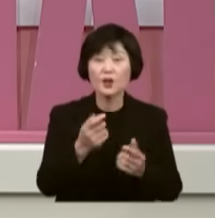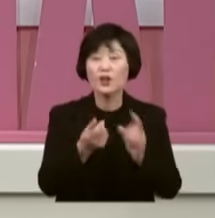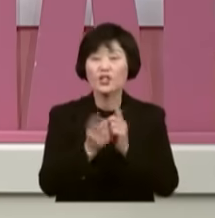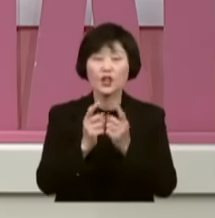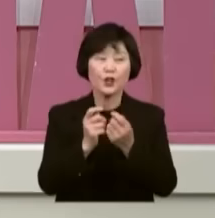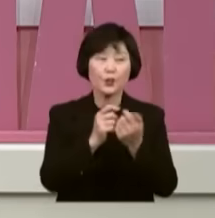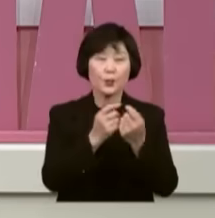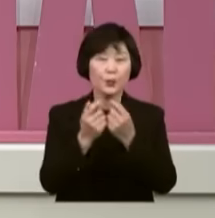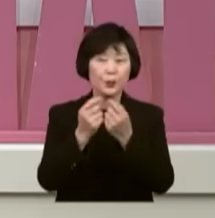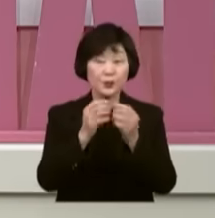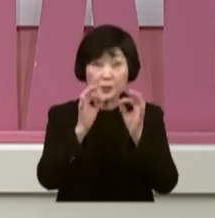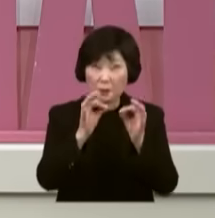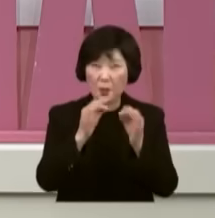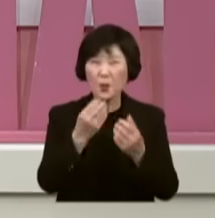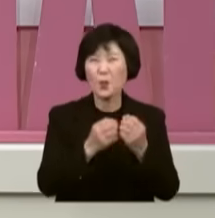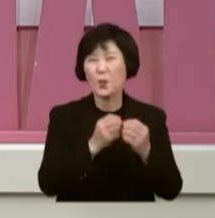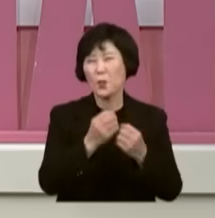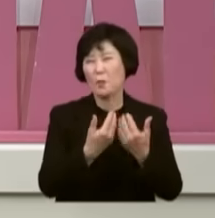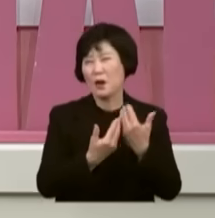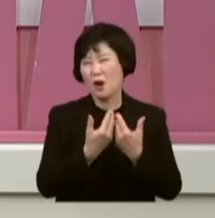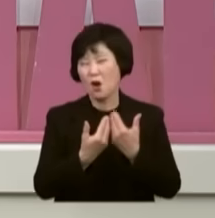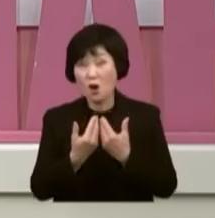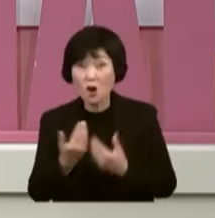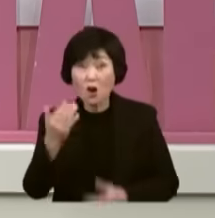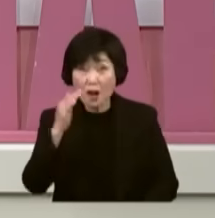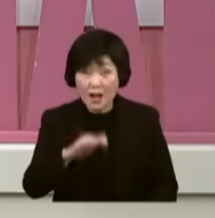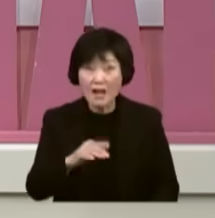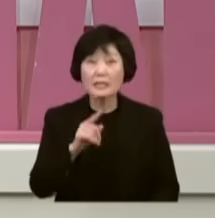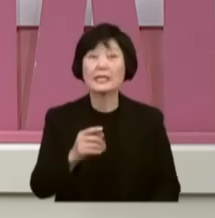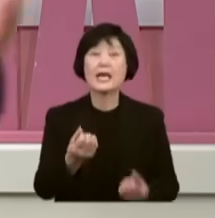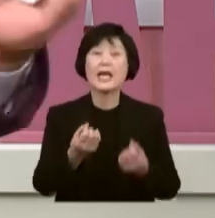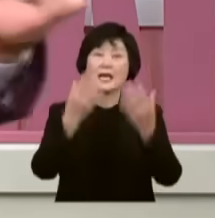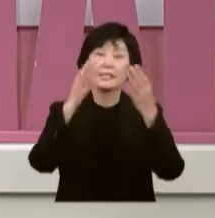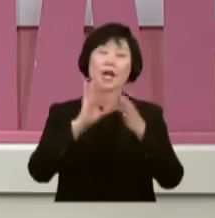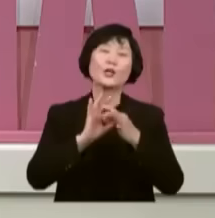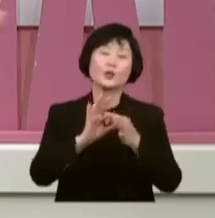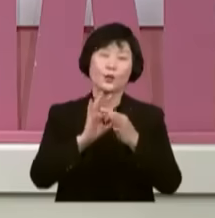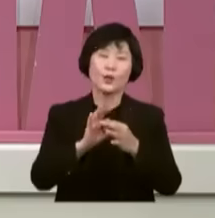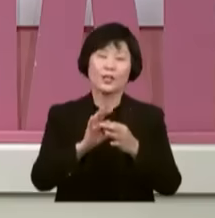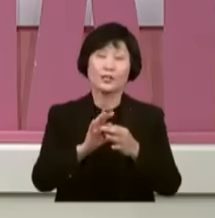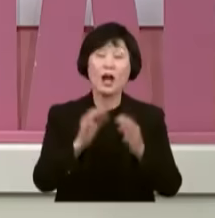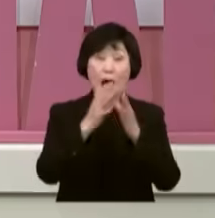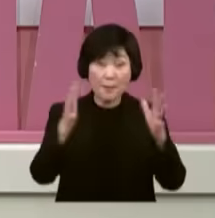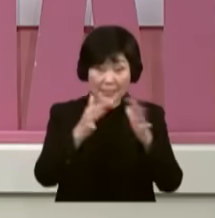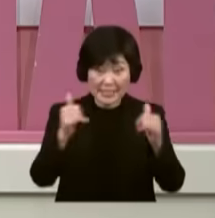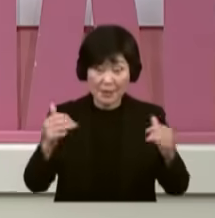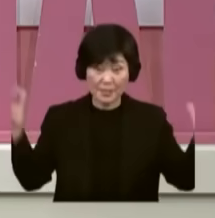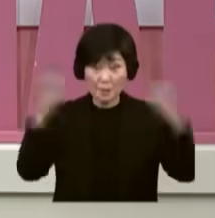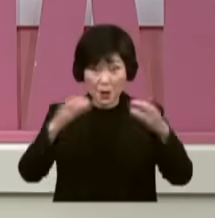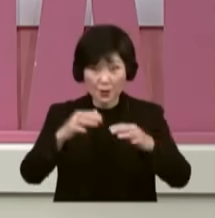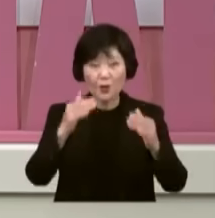말이 이제 없어져. 없어졌죠. 그러니까 맞아. 아파트 마음의 화물기라는 그런 행사를 통해서 주민들 다 모아놓고 이웃에